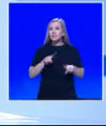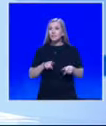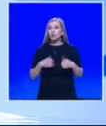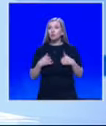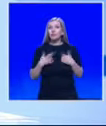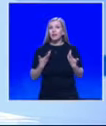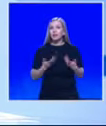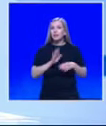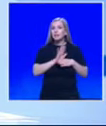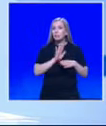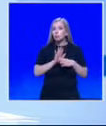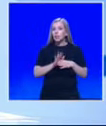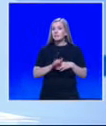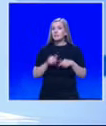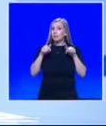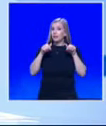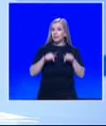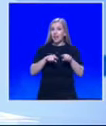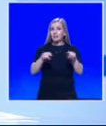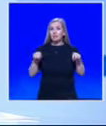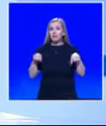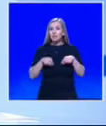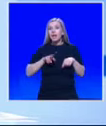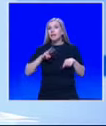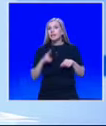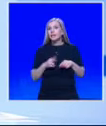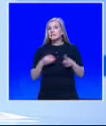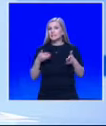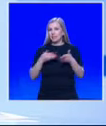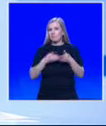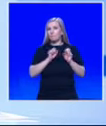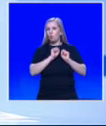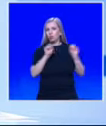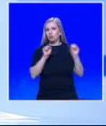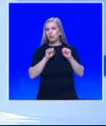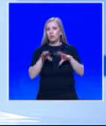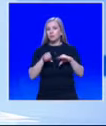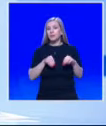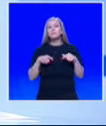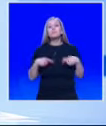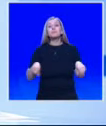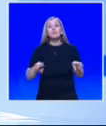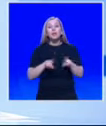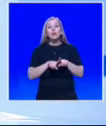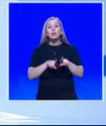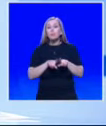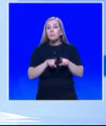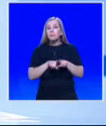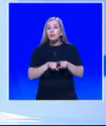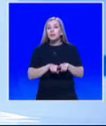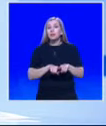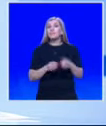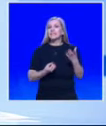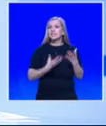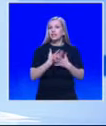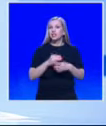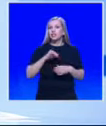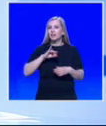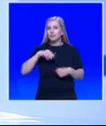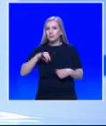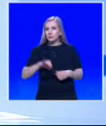дали депутатите са били днес в пленарната зала или са бойкотирали приемането. Така както направиха от Възраждане и ИТН. В